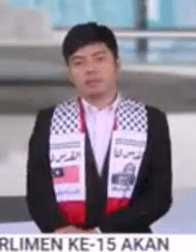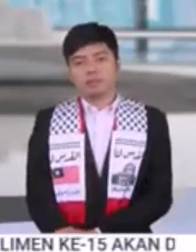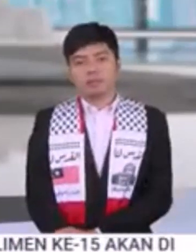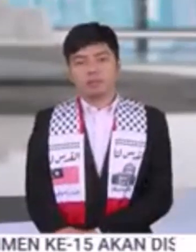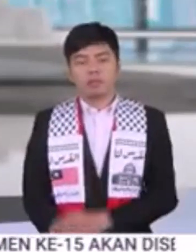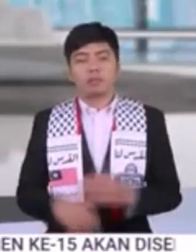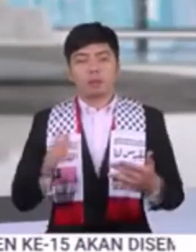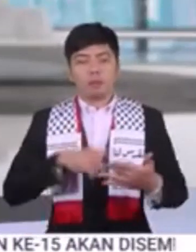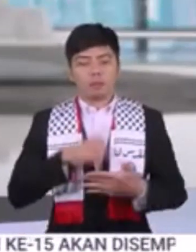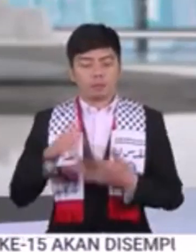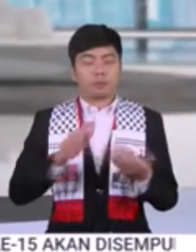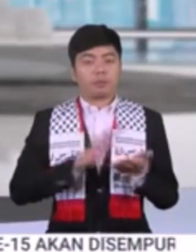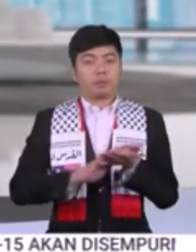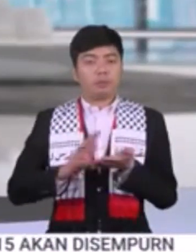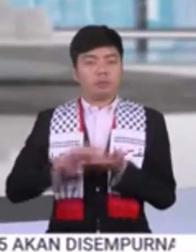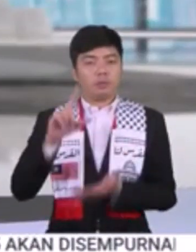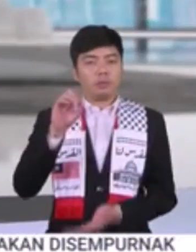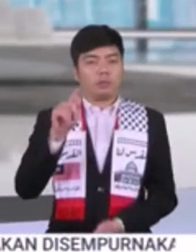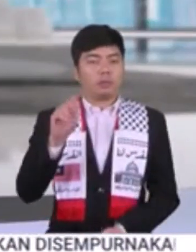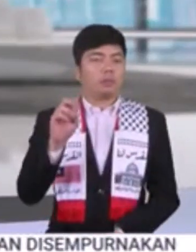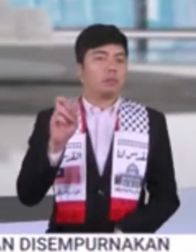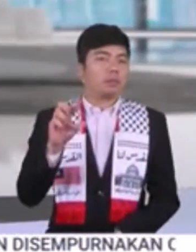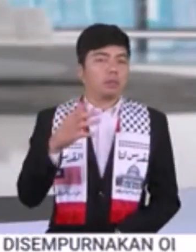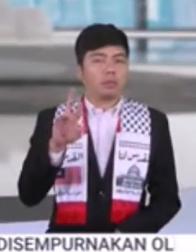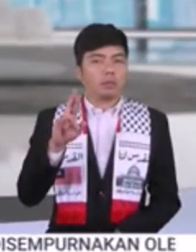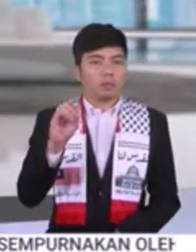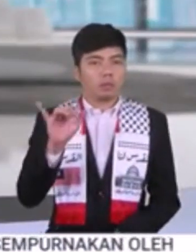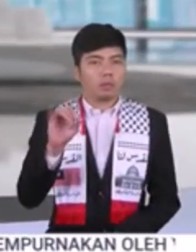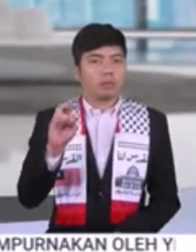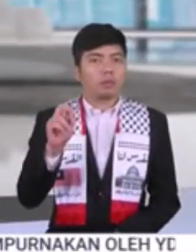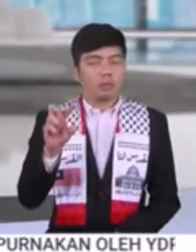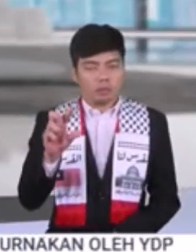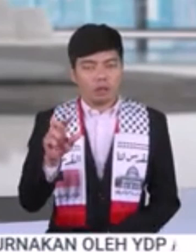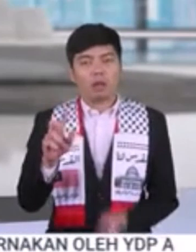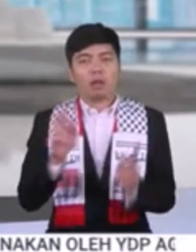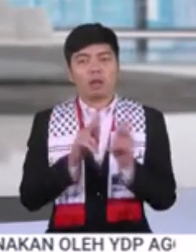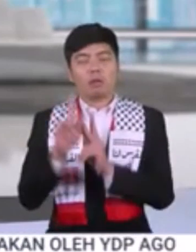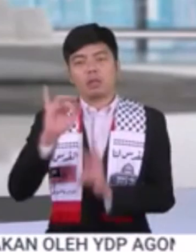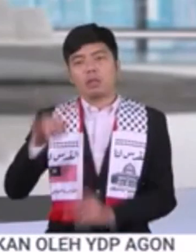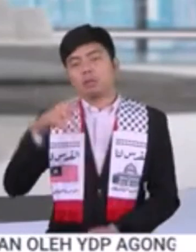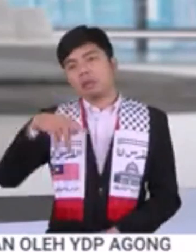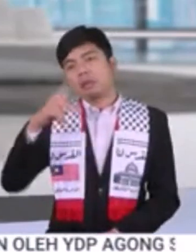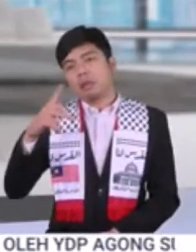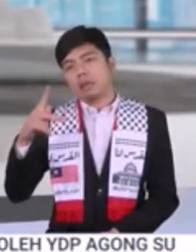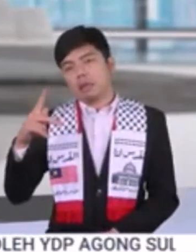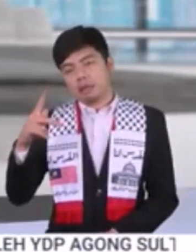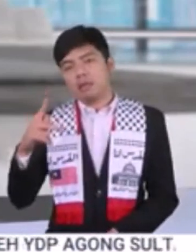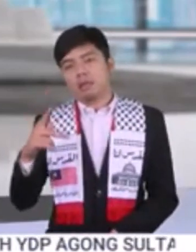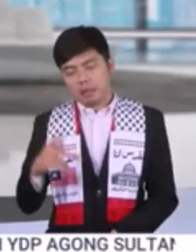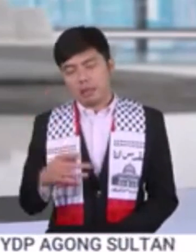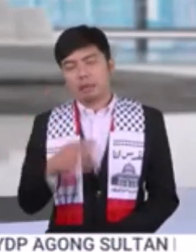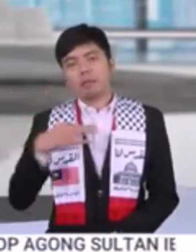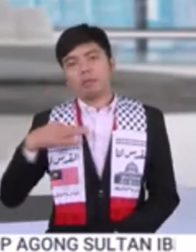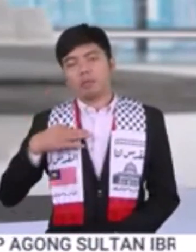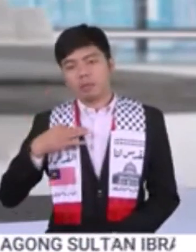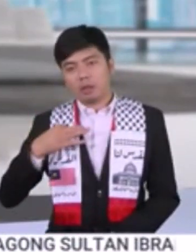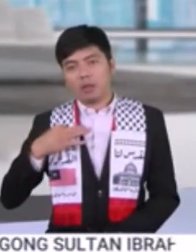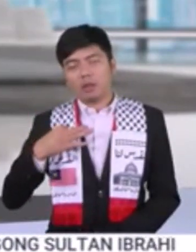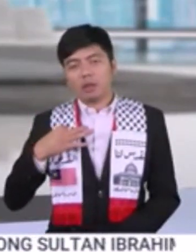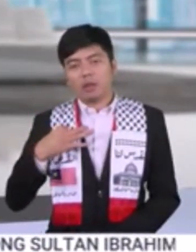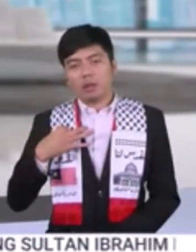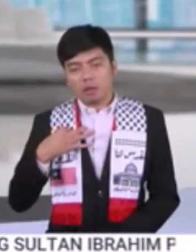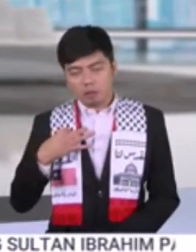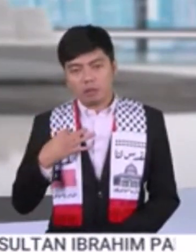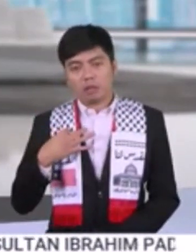program gotongroyong perdana jawatankuasa pembangunan dan keselamatan Kampung jpkk melibatkan Southern volunteers SV bakal